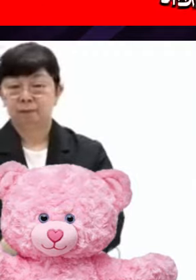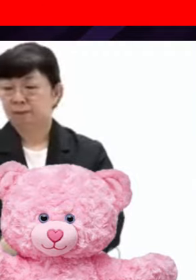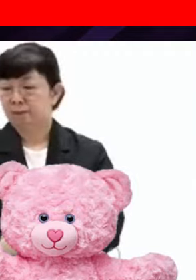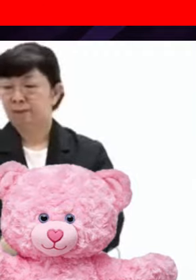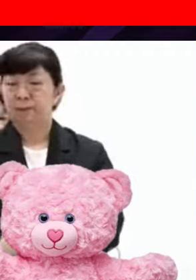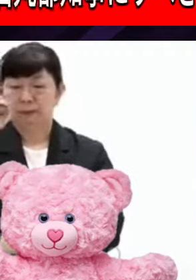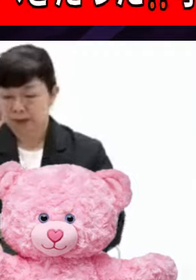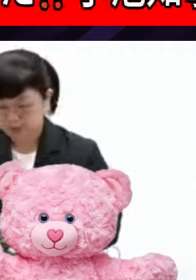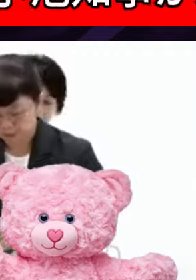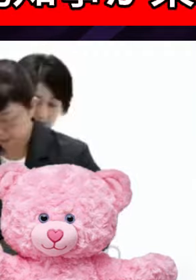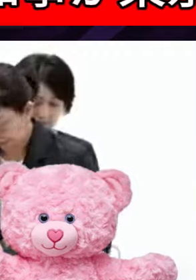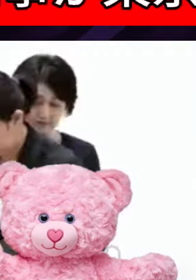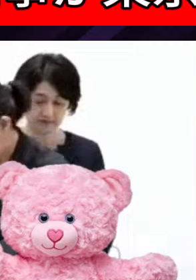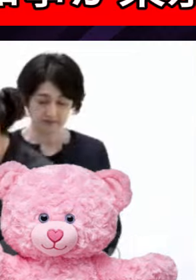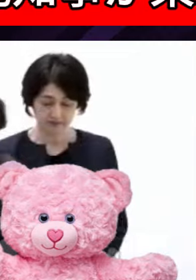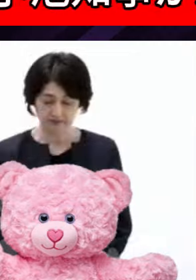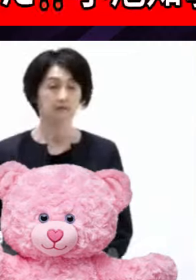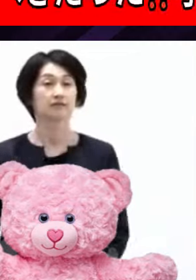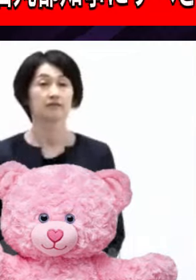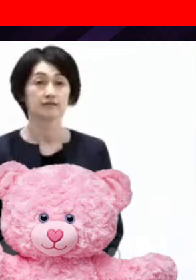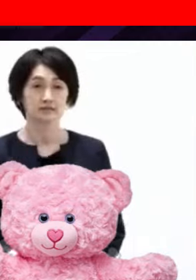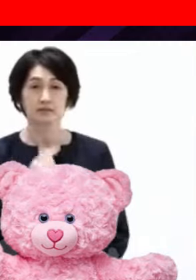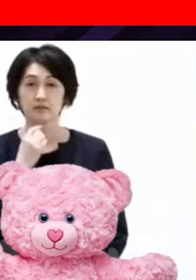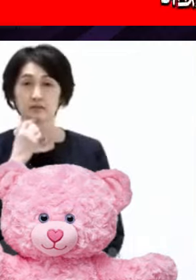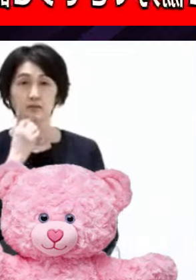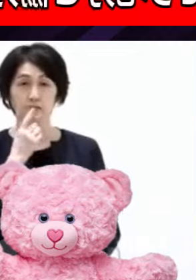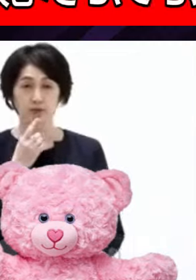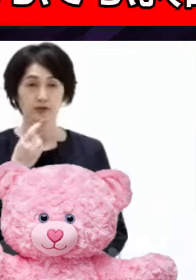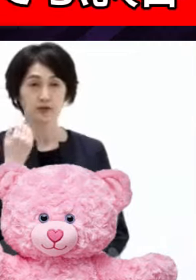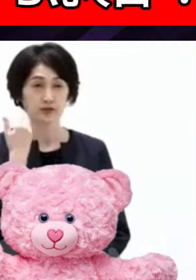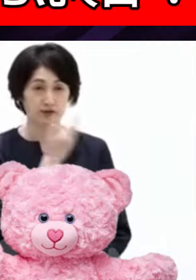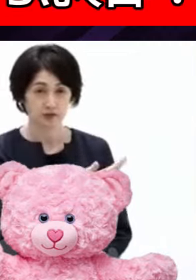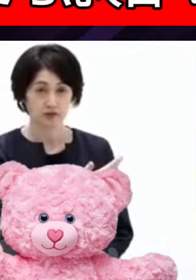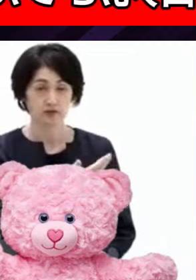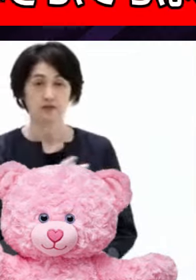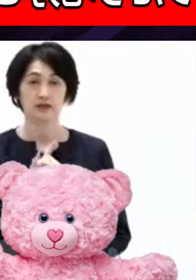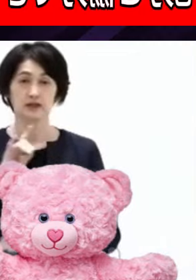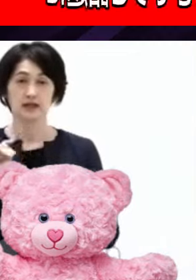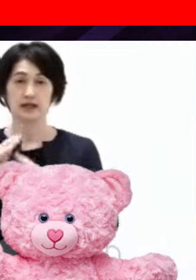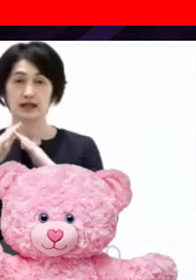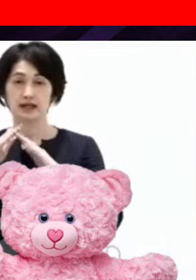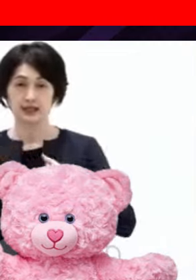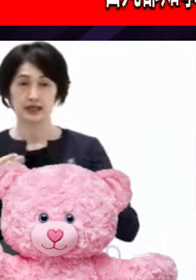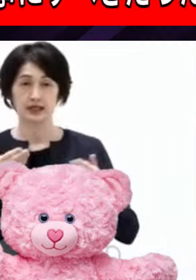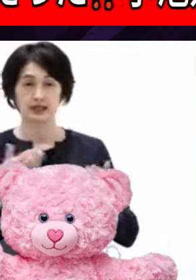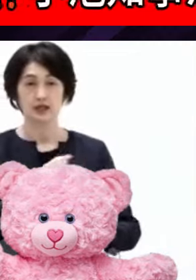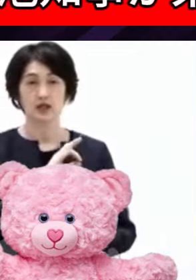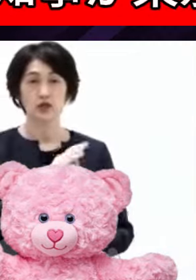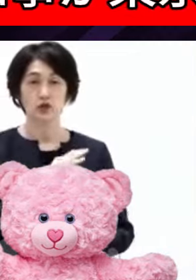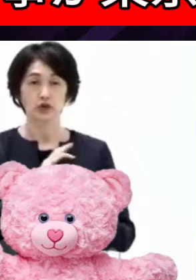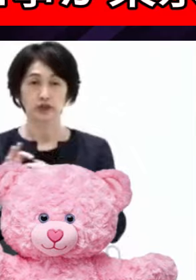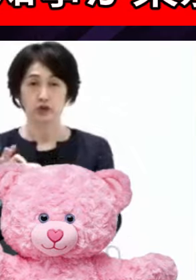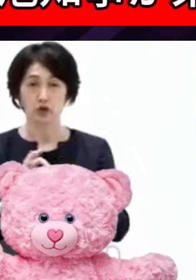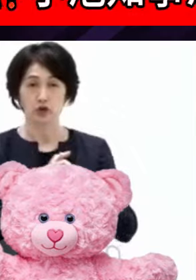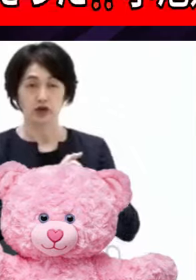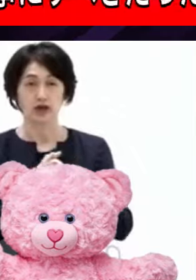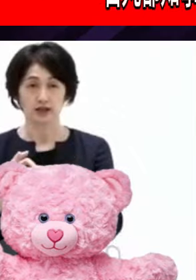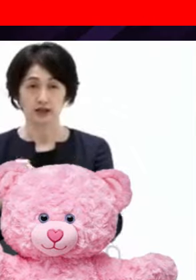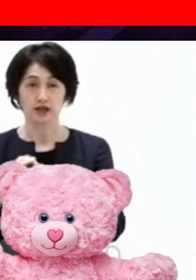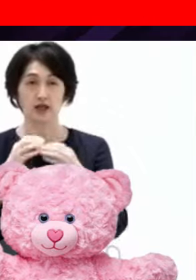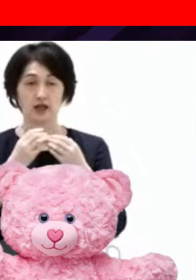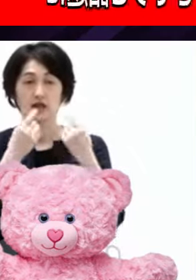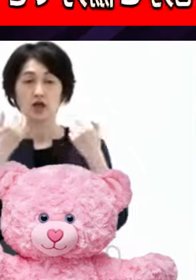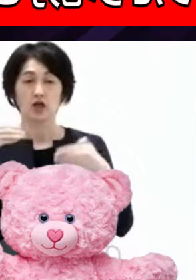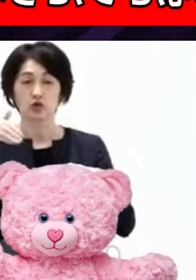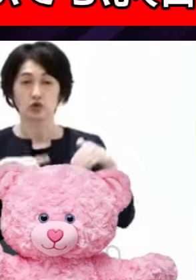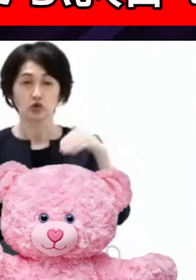がとうございます。別件でもう一点伺います。議会と職員との距離について伺います。工事の入札情報を業者